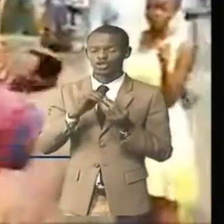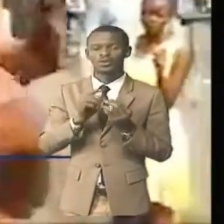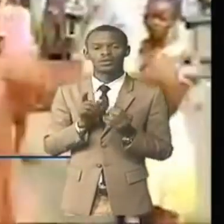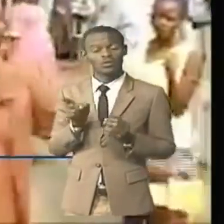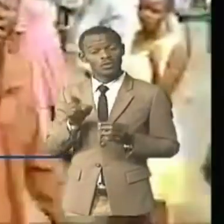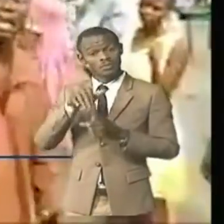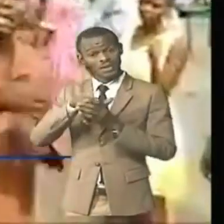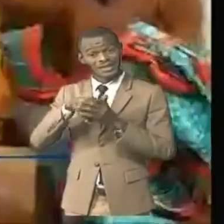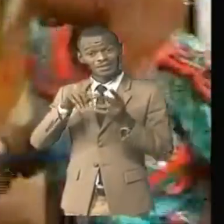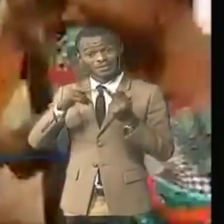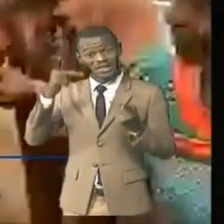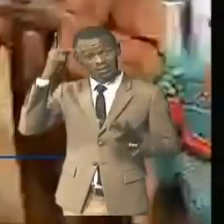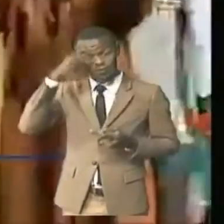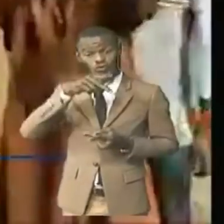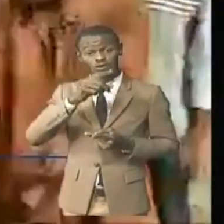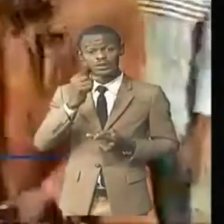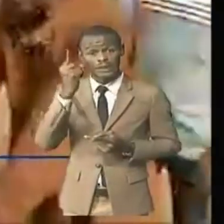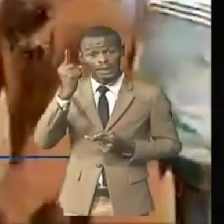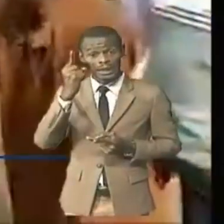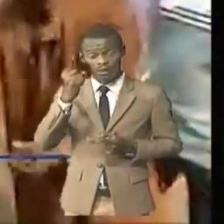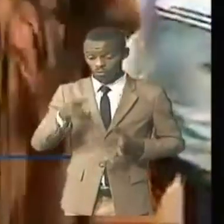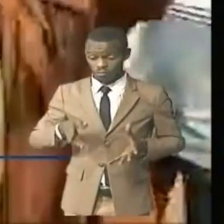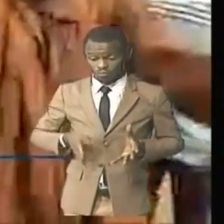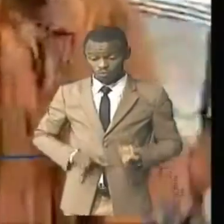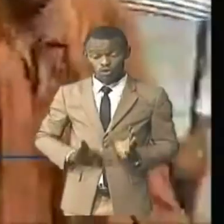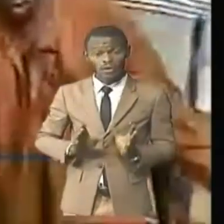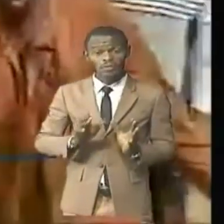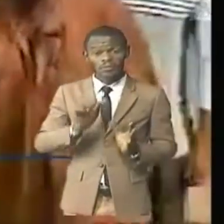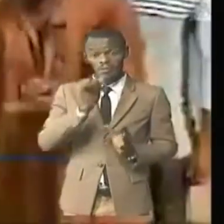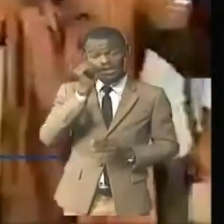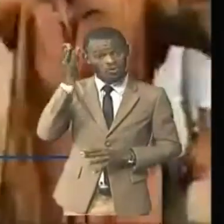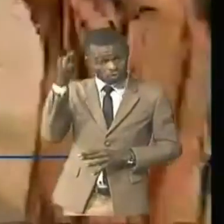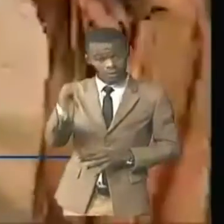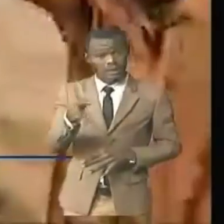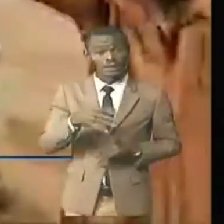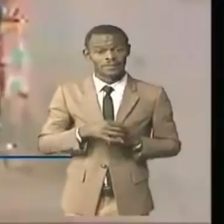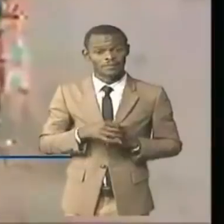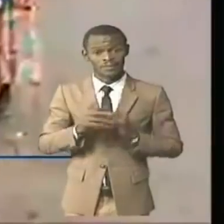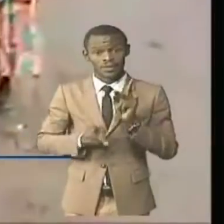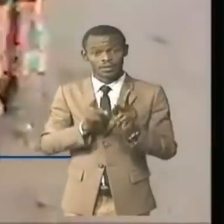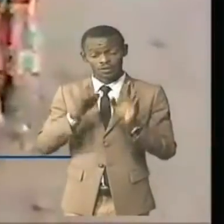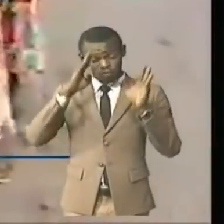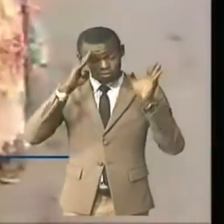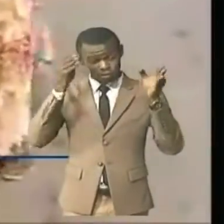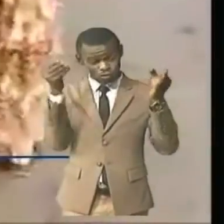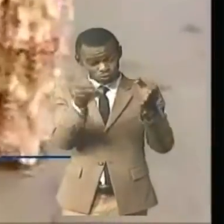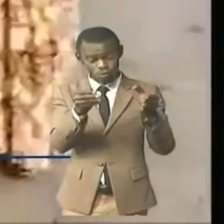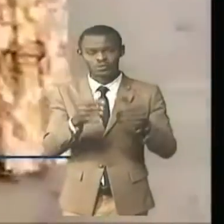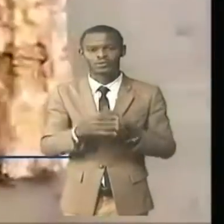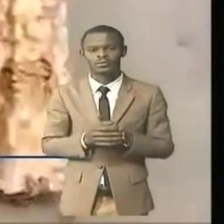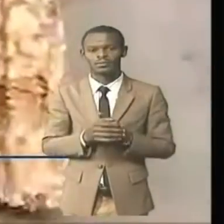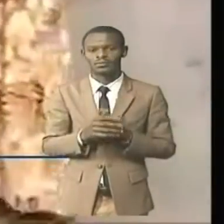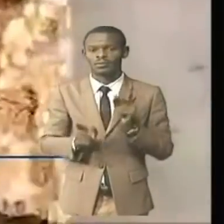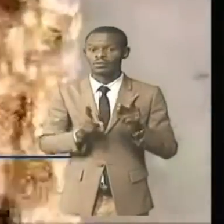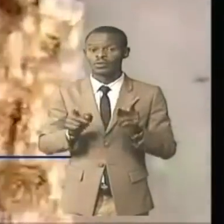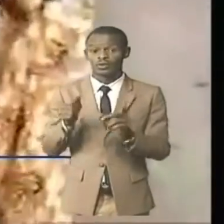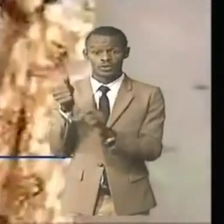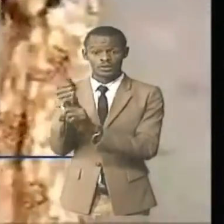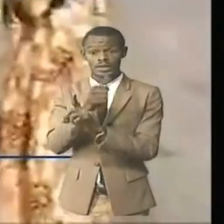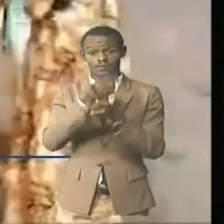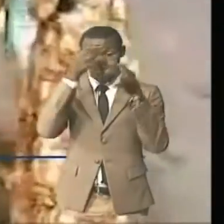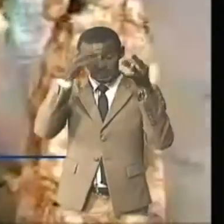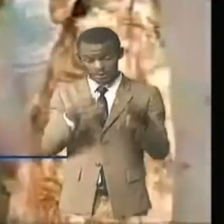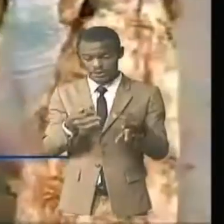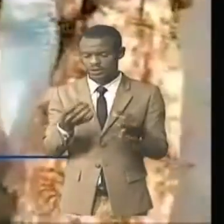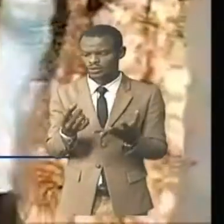Congo, Senarc, natif d'Inongo, dans le Maïndombé. Cette population donc a décidé elle-même à se cotiser pour